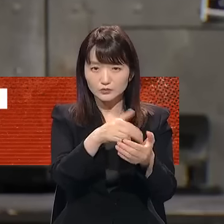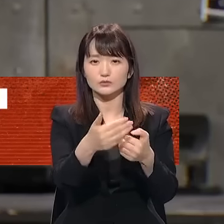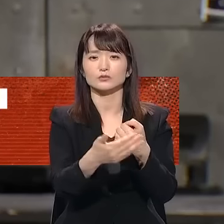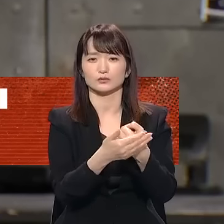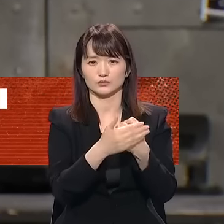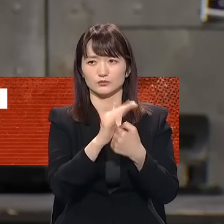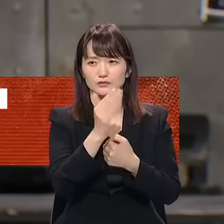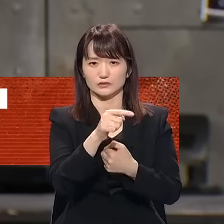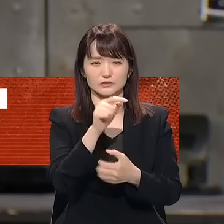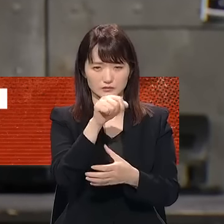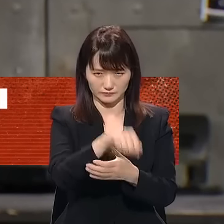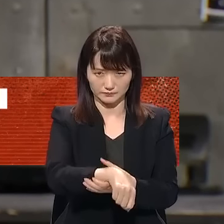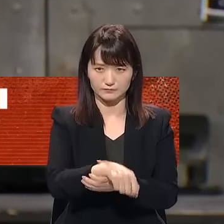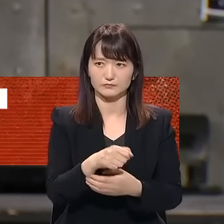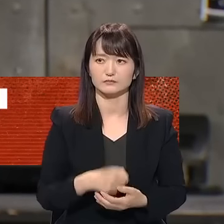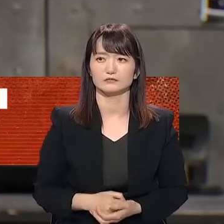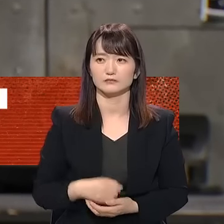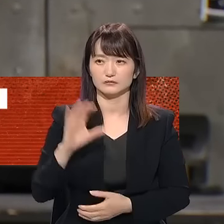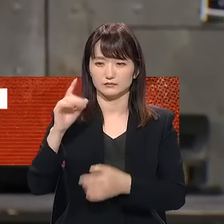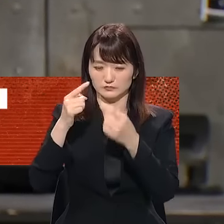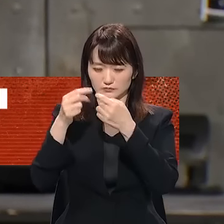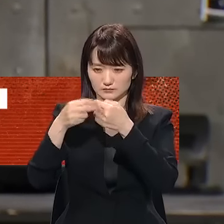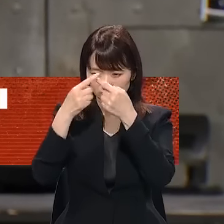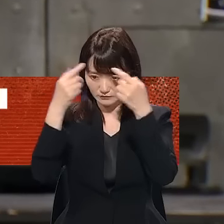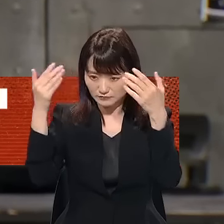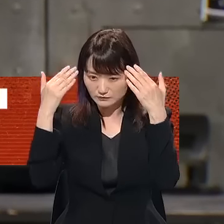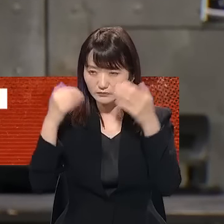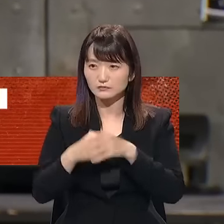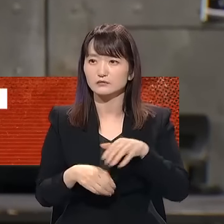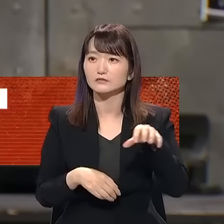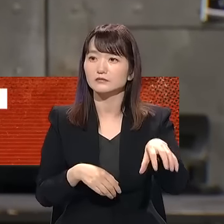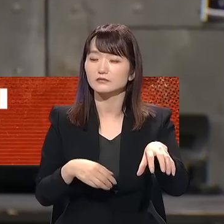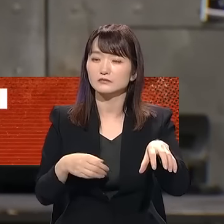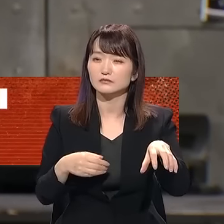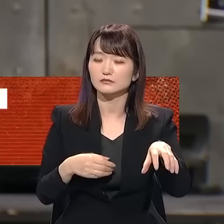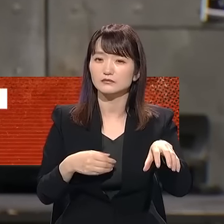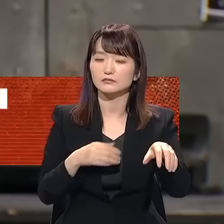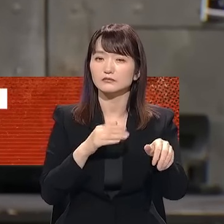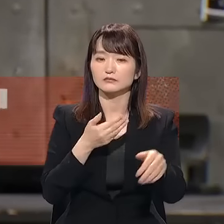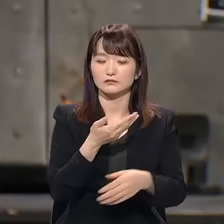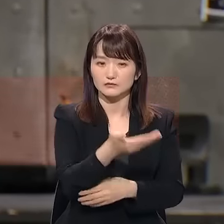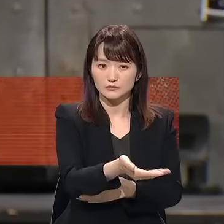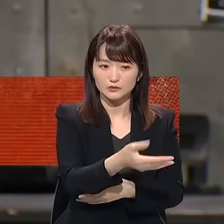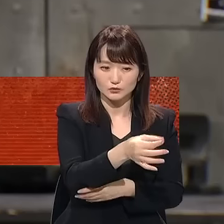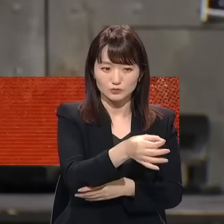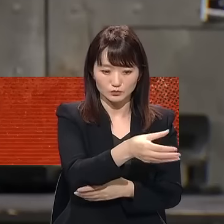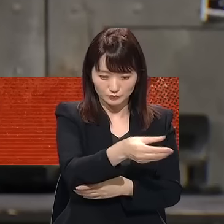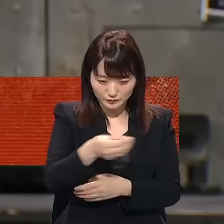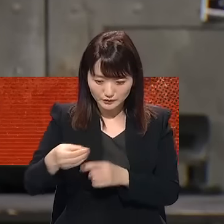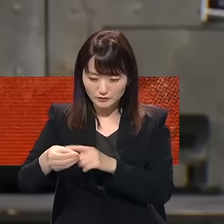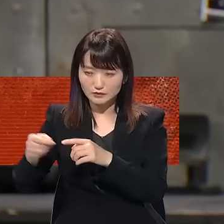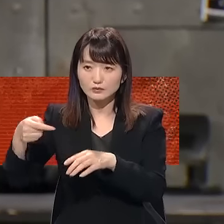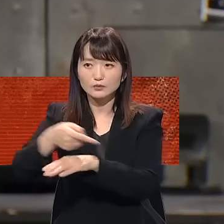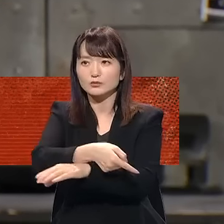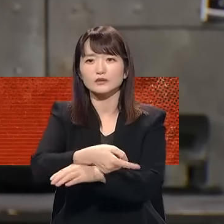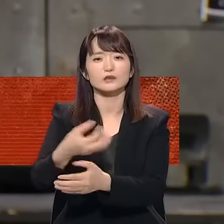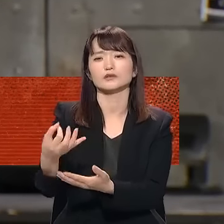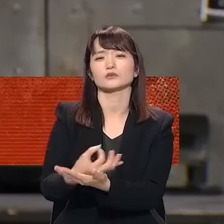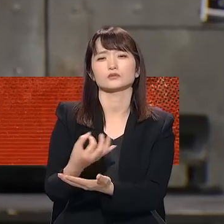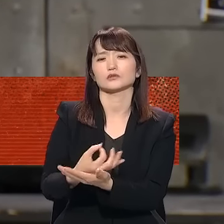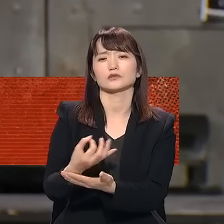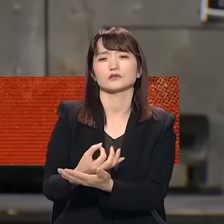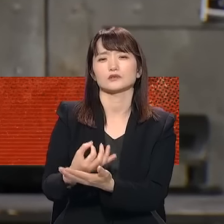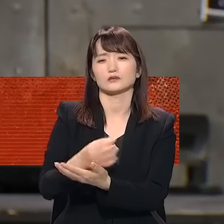것으로 봐서 이걸 허용을 했고 카톨릭 의대에서는 그 장소를 제공을 했기 때문에 대관료 정도 받는 거 외에 수익이 남는 건